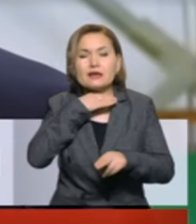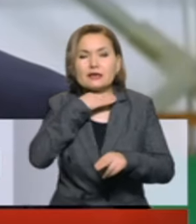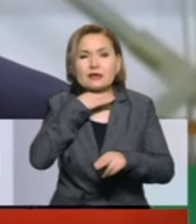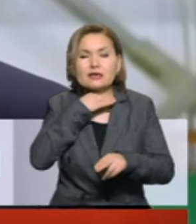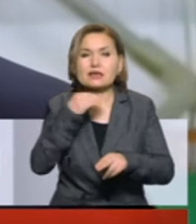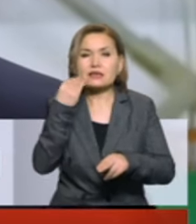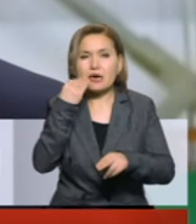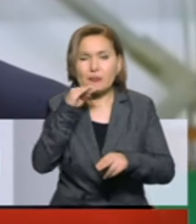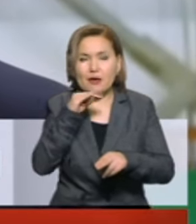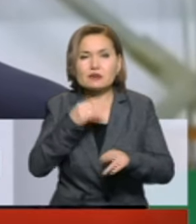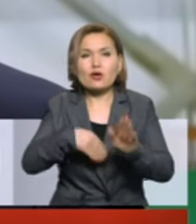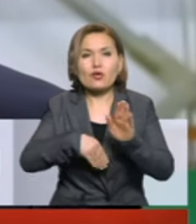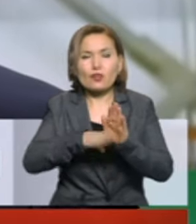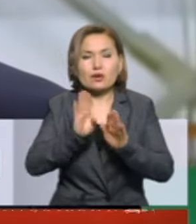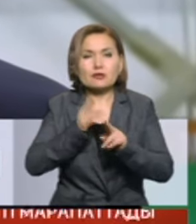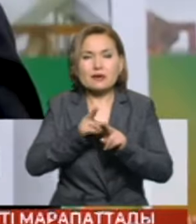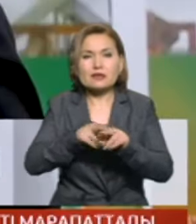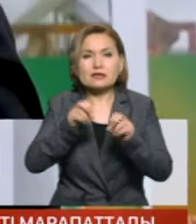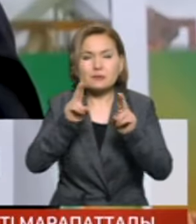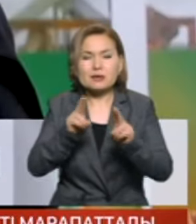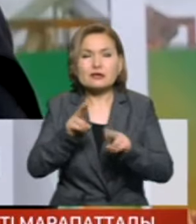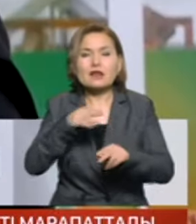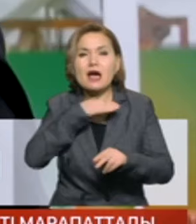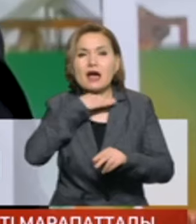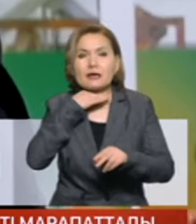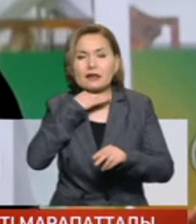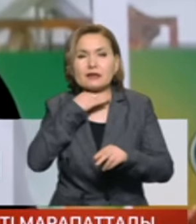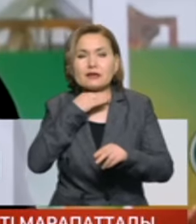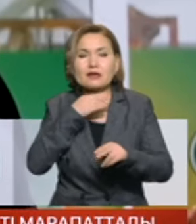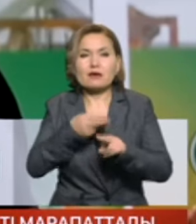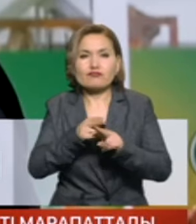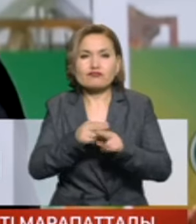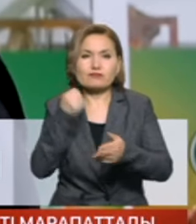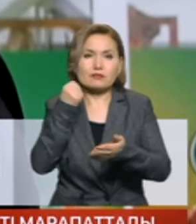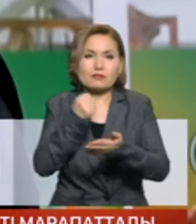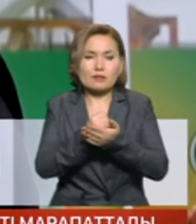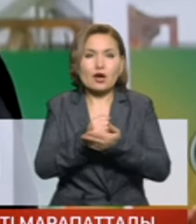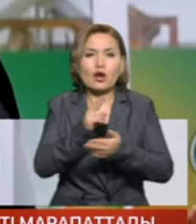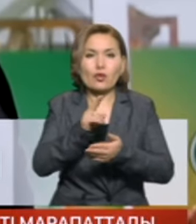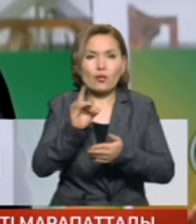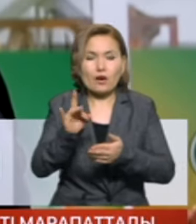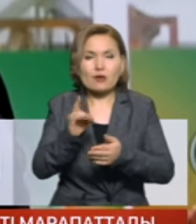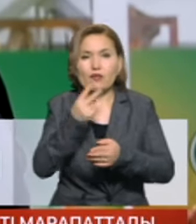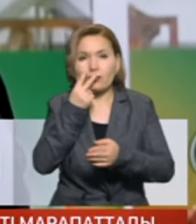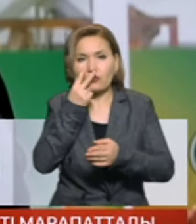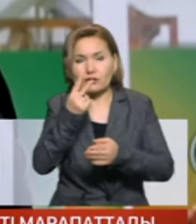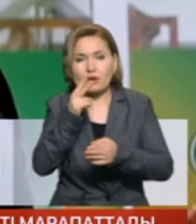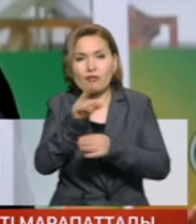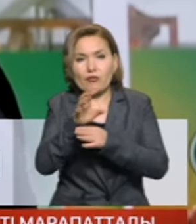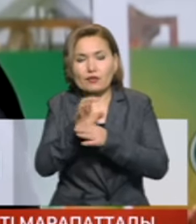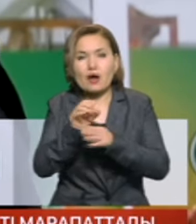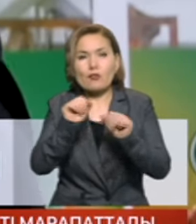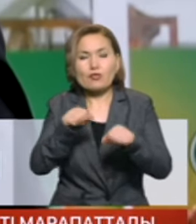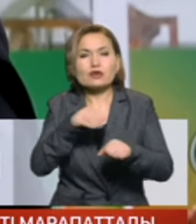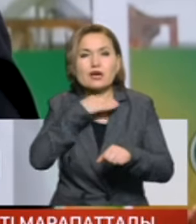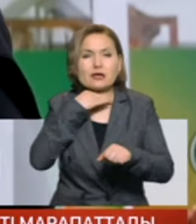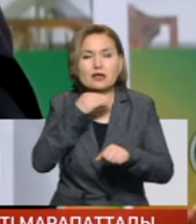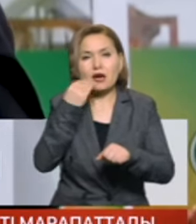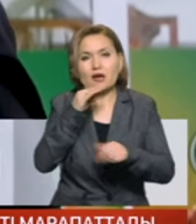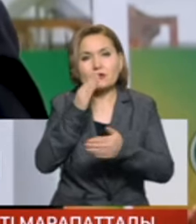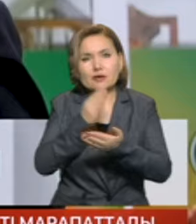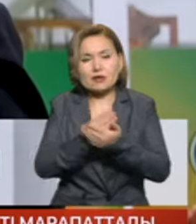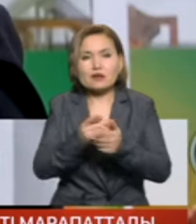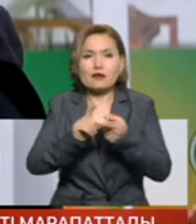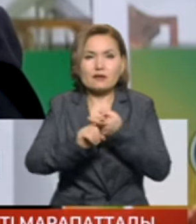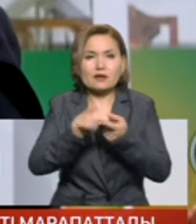жыл біздің экспортымыз жабық болып тұр. 2,5 жыл саудаласып, Ресейді аштық бізде. Етімізді,